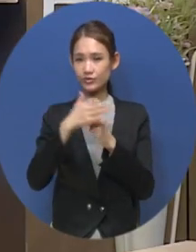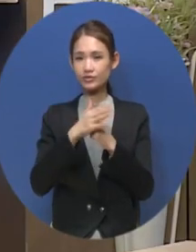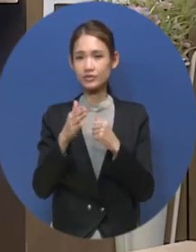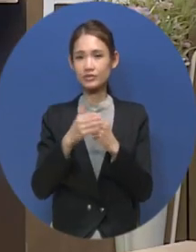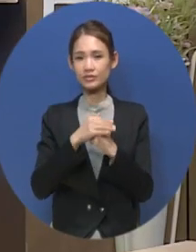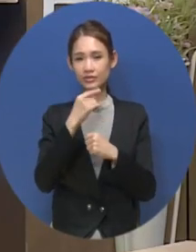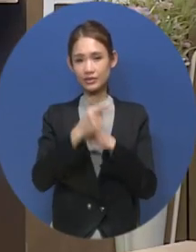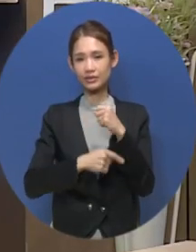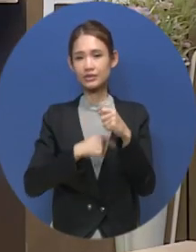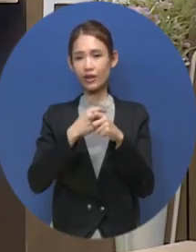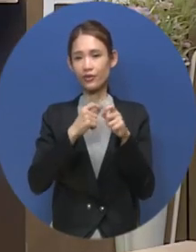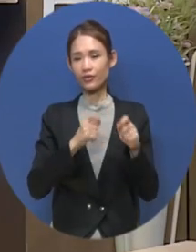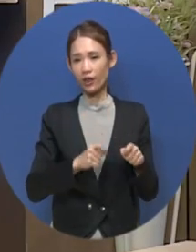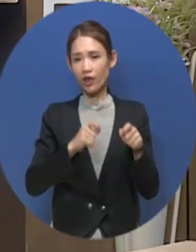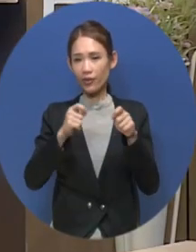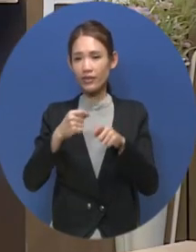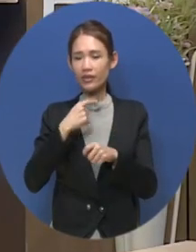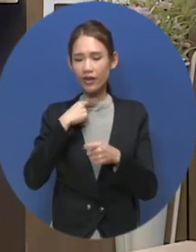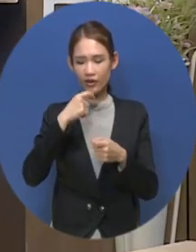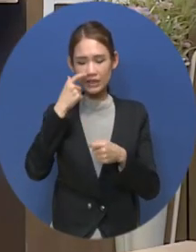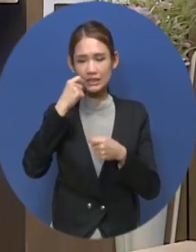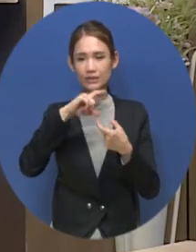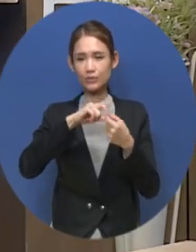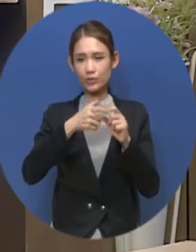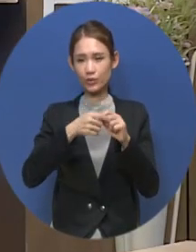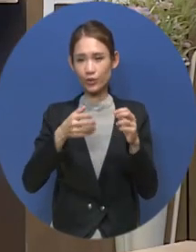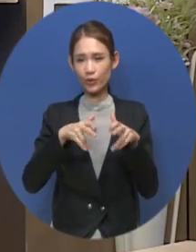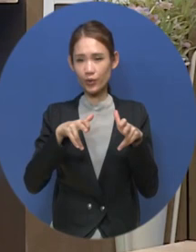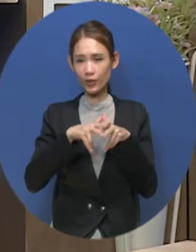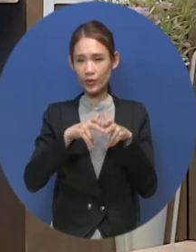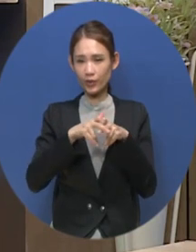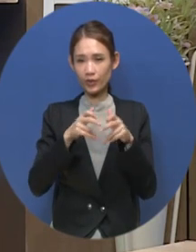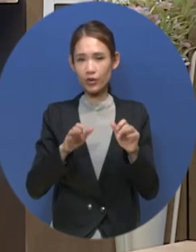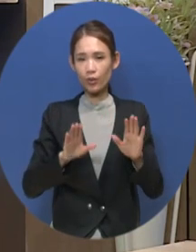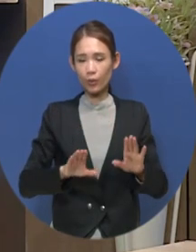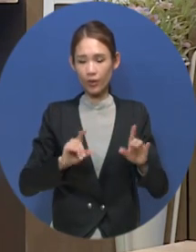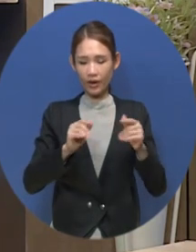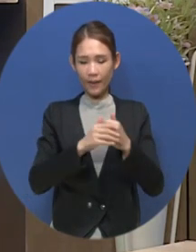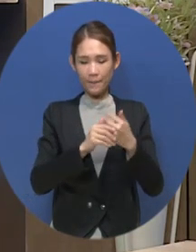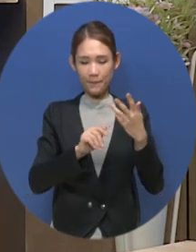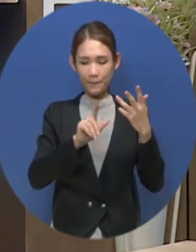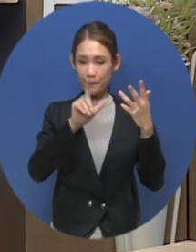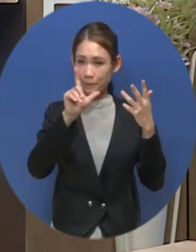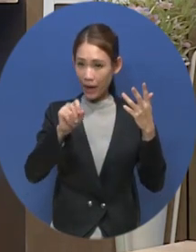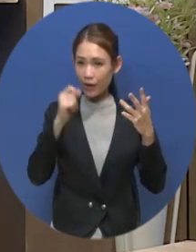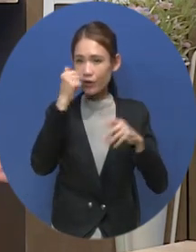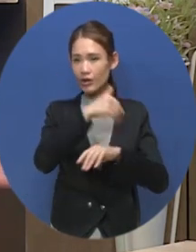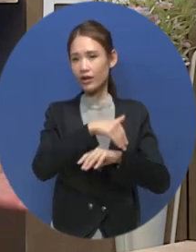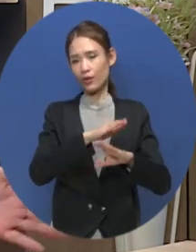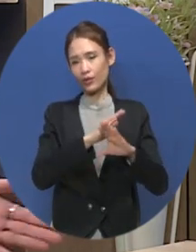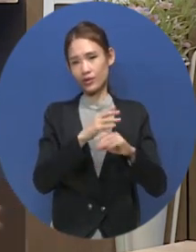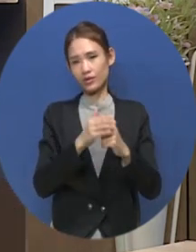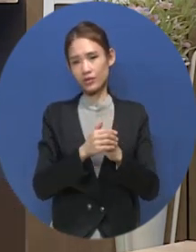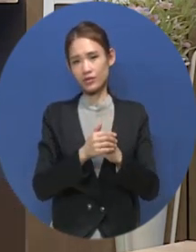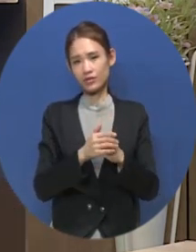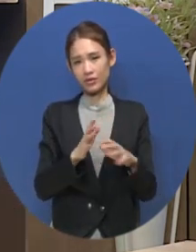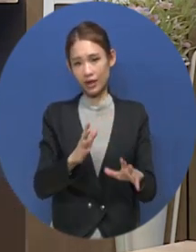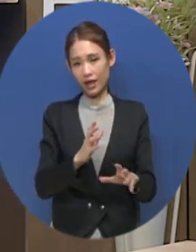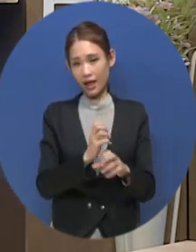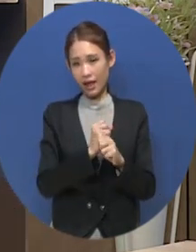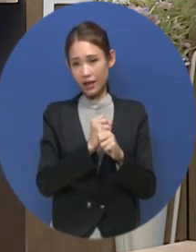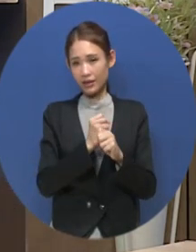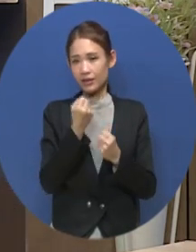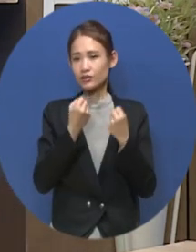1년 연기된 이 도쿄 패럴림픽이 올해 8월에 개최가 될 예정인데요. 그럼 앞서서 간략하게